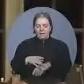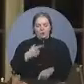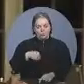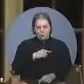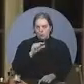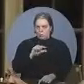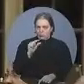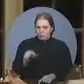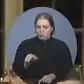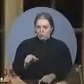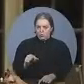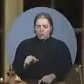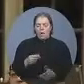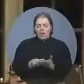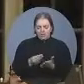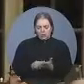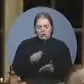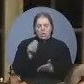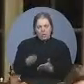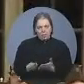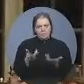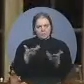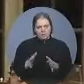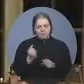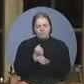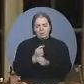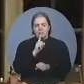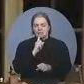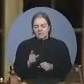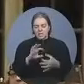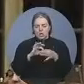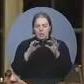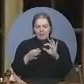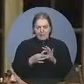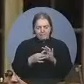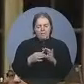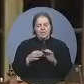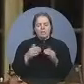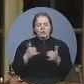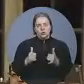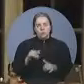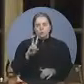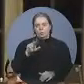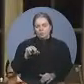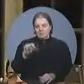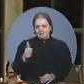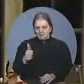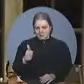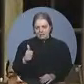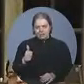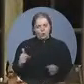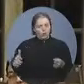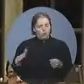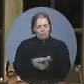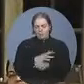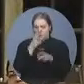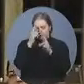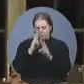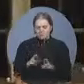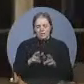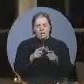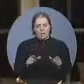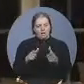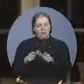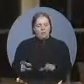Notre gouvernement a consacré les argent nécessaires pour assurer que les Jeux olympiques et paralympiques de 2010 vont être complètement respectueux des deux